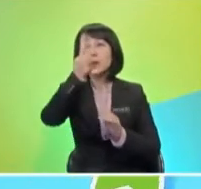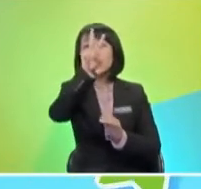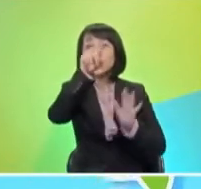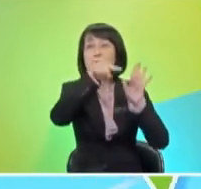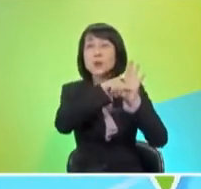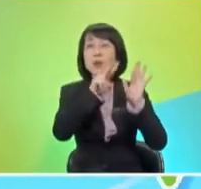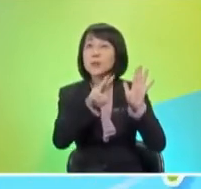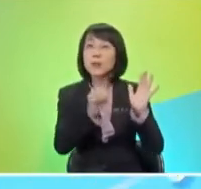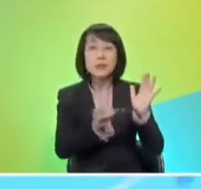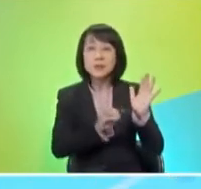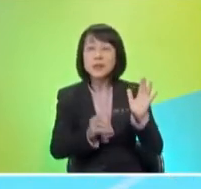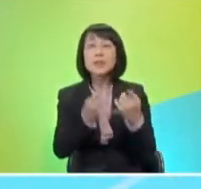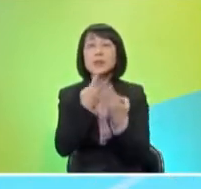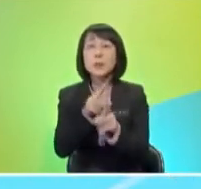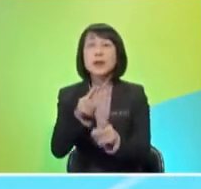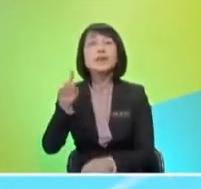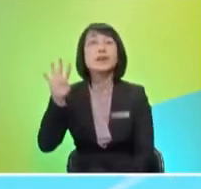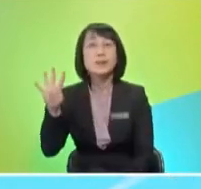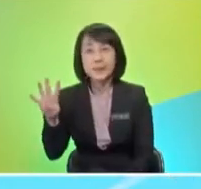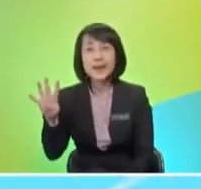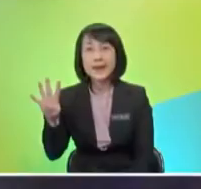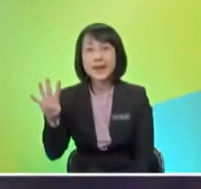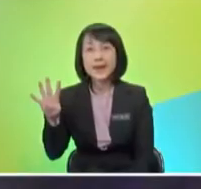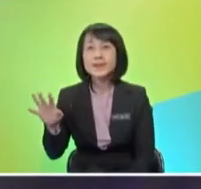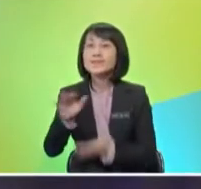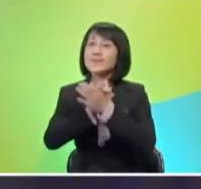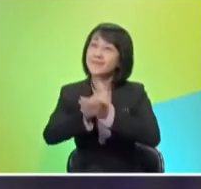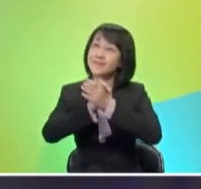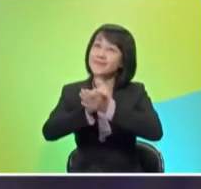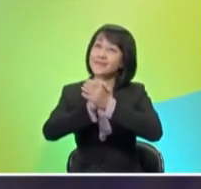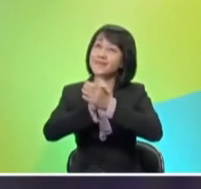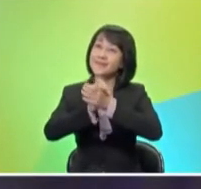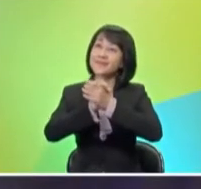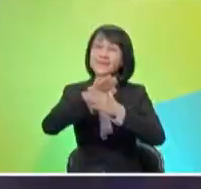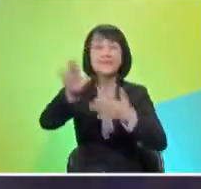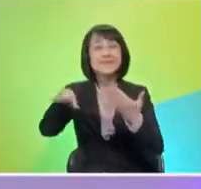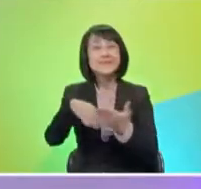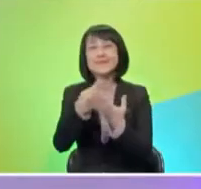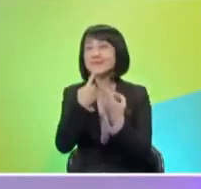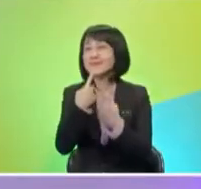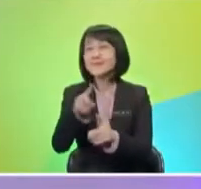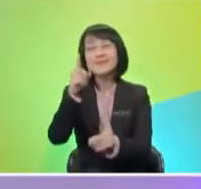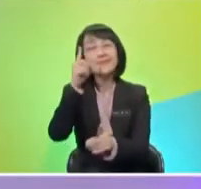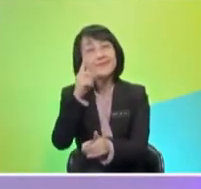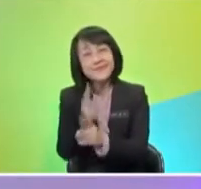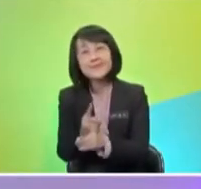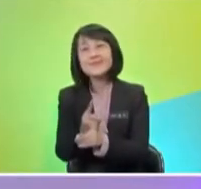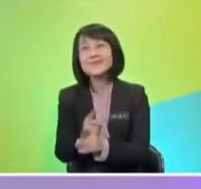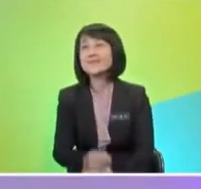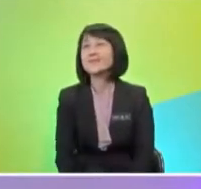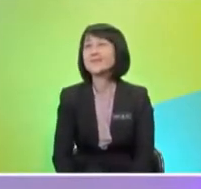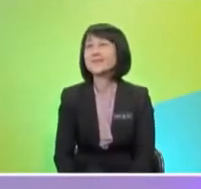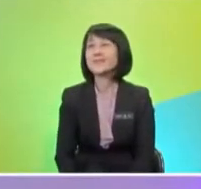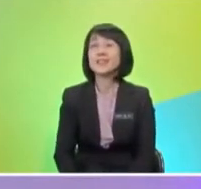26 tuh 22 jawabannya adalah tempatnya Alhamdulillah masing-masing tinggal jawaban yang betul jadi